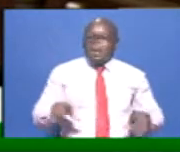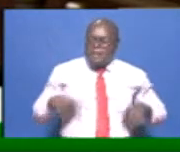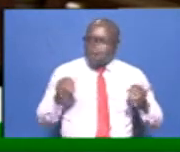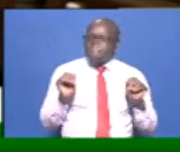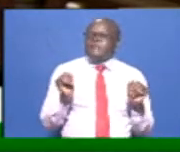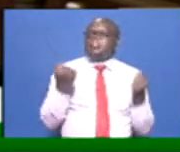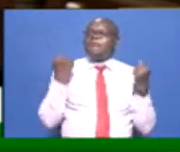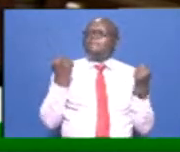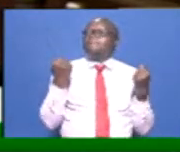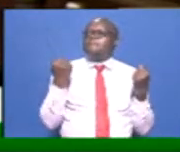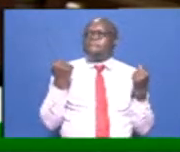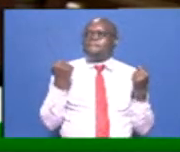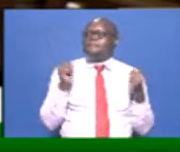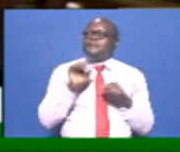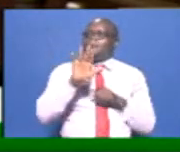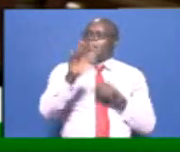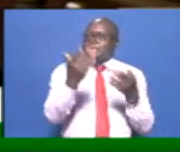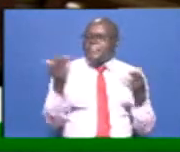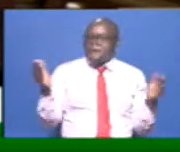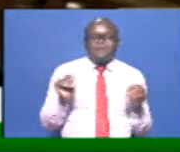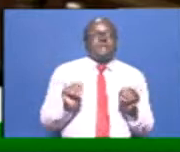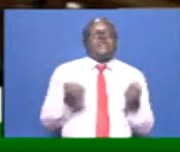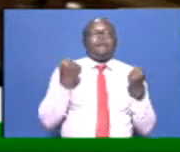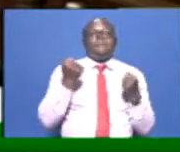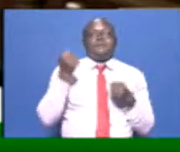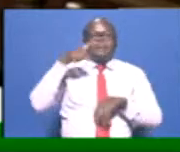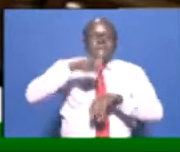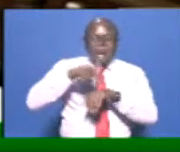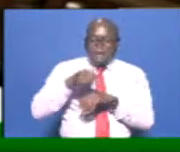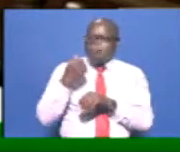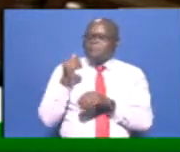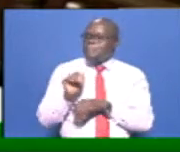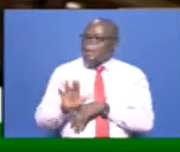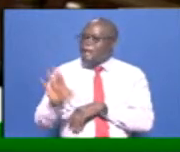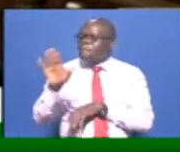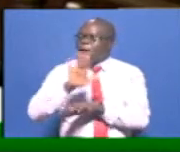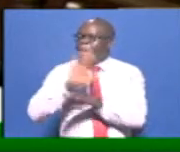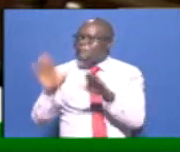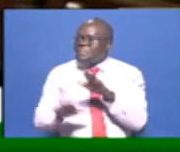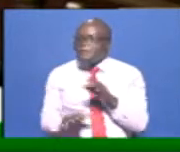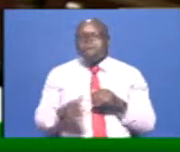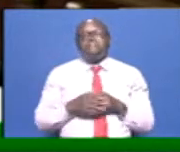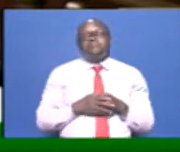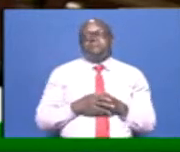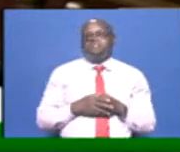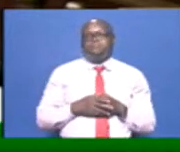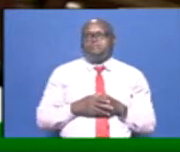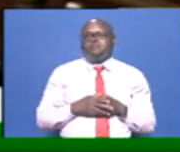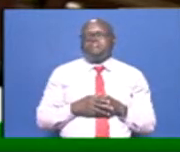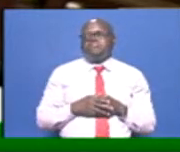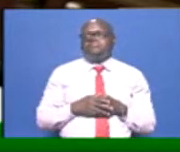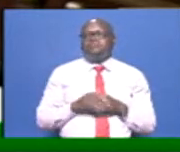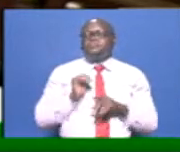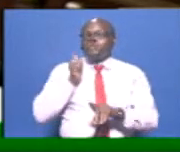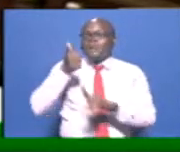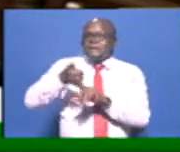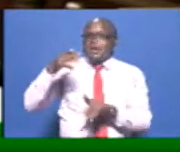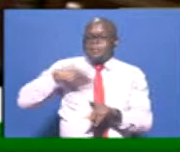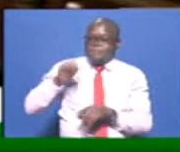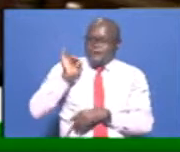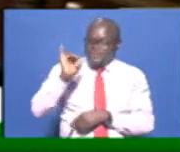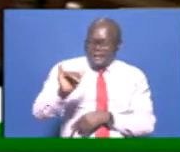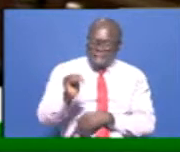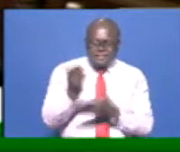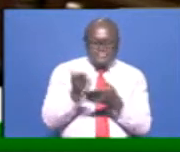salimini na mali yake, kwa sababu tukiwacha hao watu wa wezi wa ng'ombe waweze kushambulia wananchi ni jambo ambalo